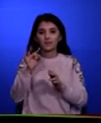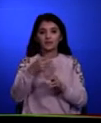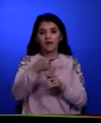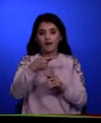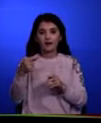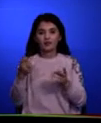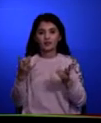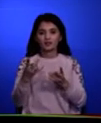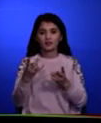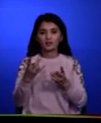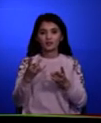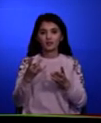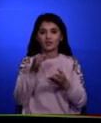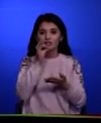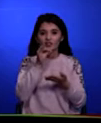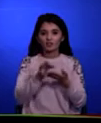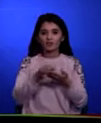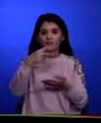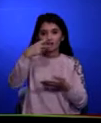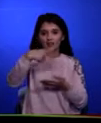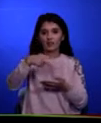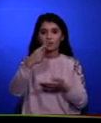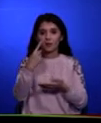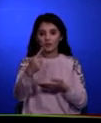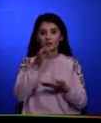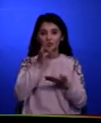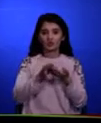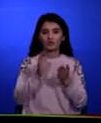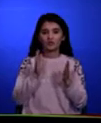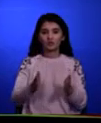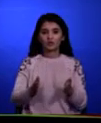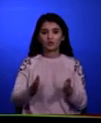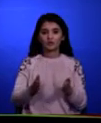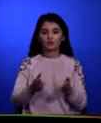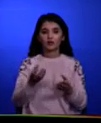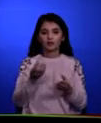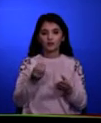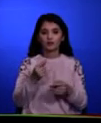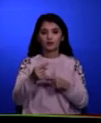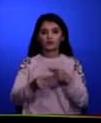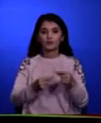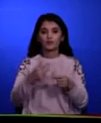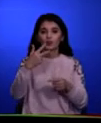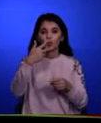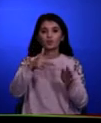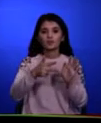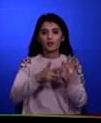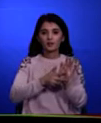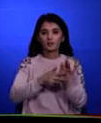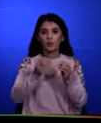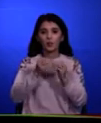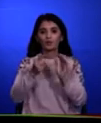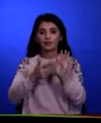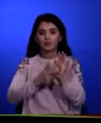olamiz. Natijamiz 21. So'ng buni 38 bilan 17